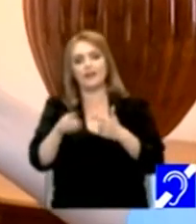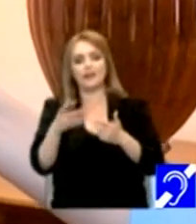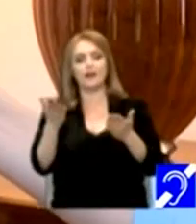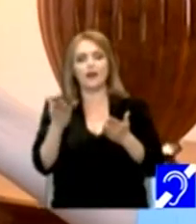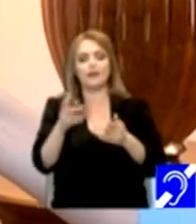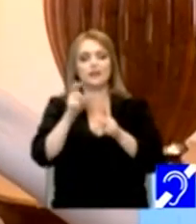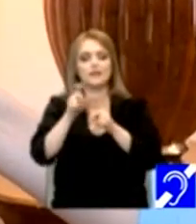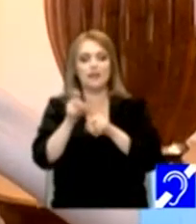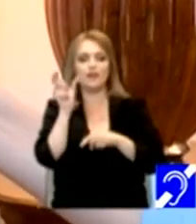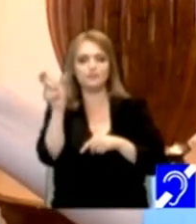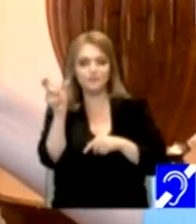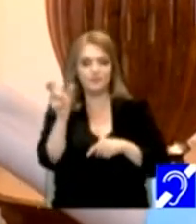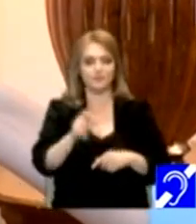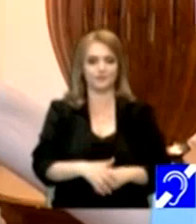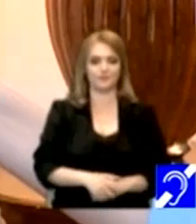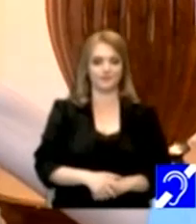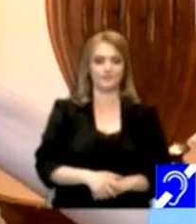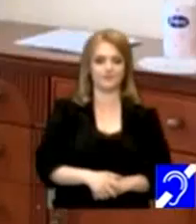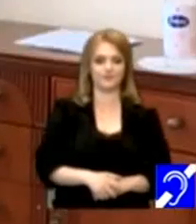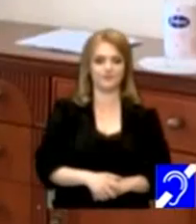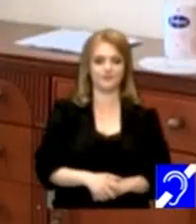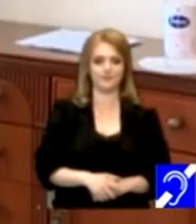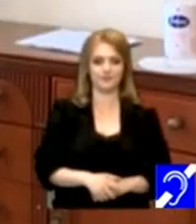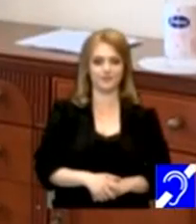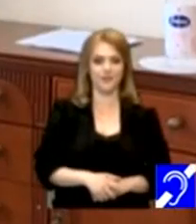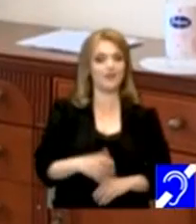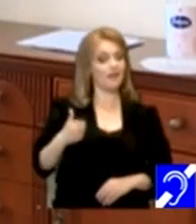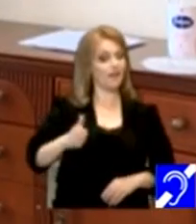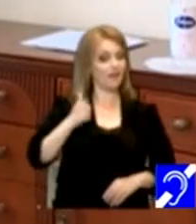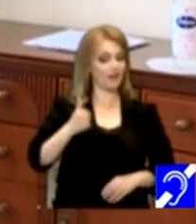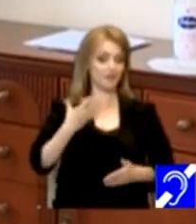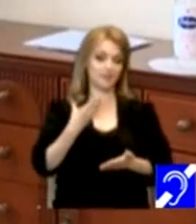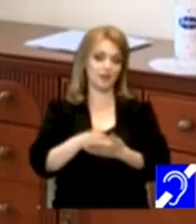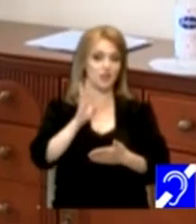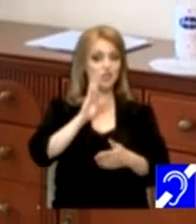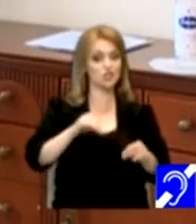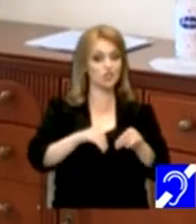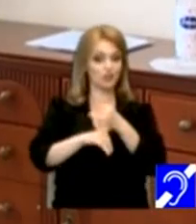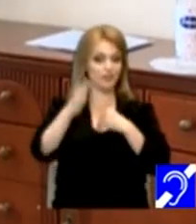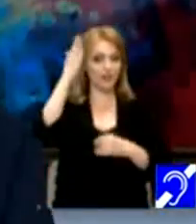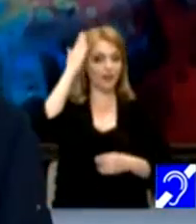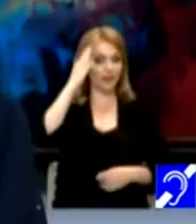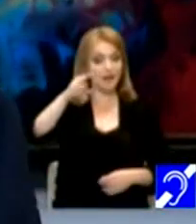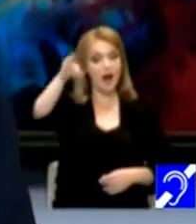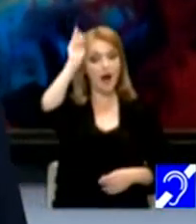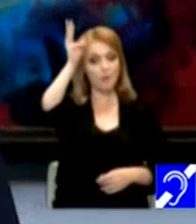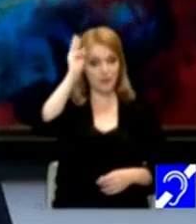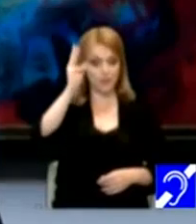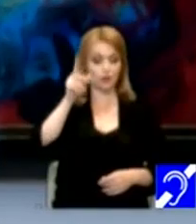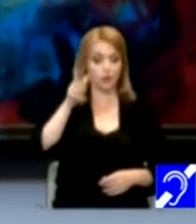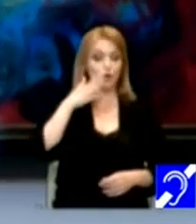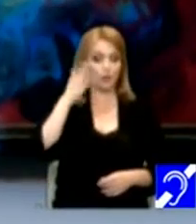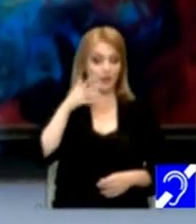să deschidă o poartă către ce am dorit eu să pictez. Extrem de mândru de soția sa talentată, ambasadorul Daniel Ioniță spune